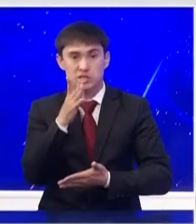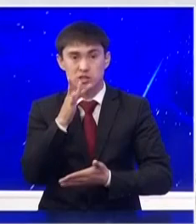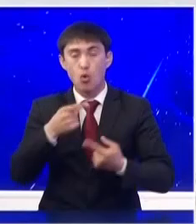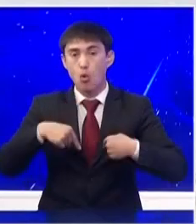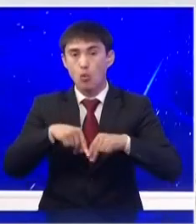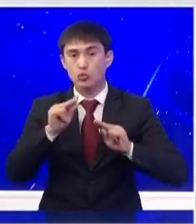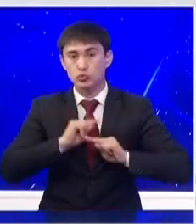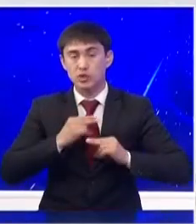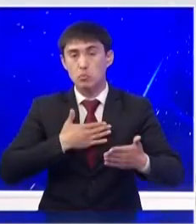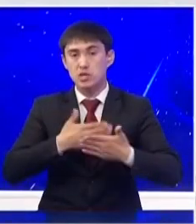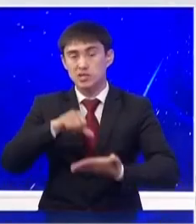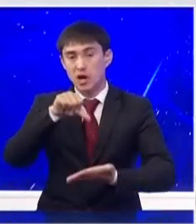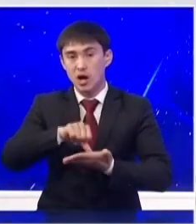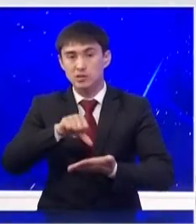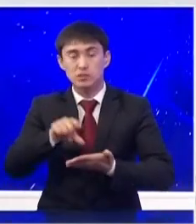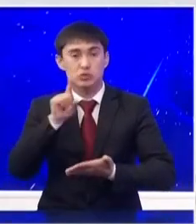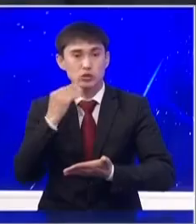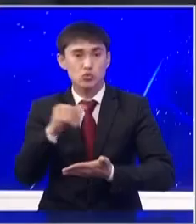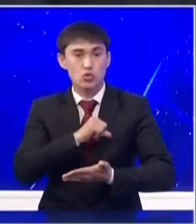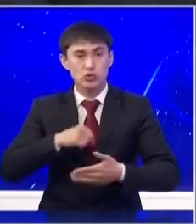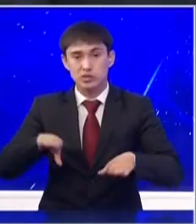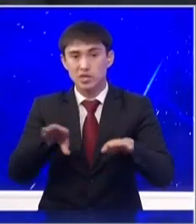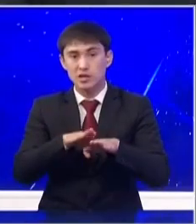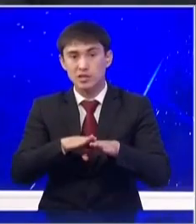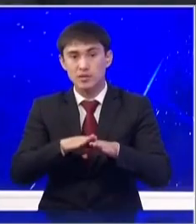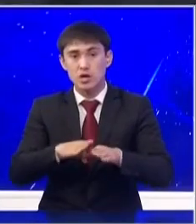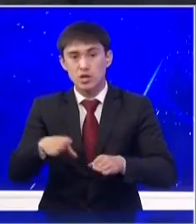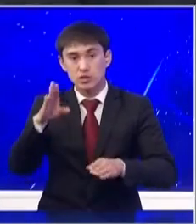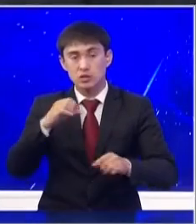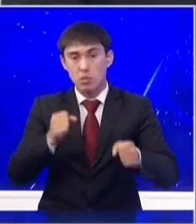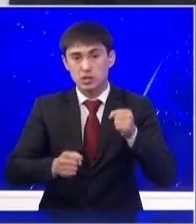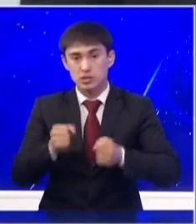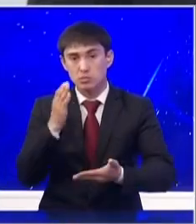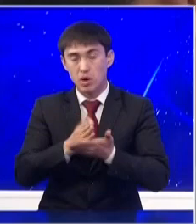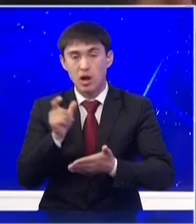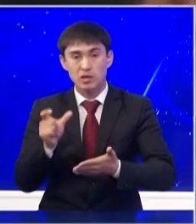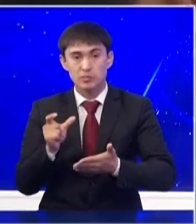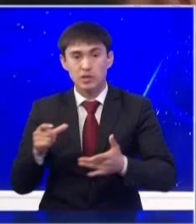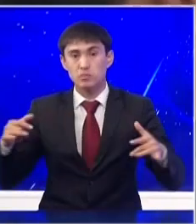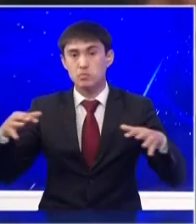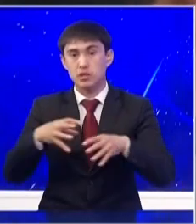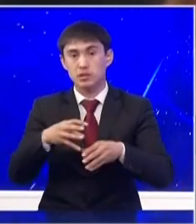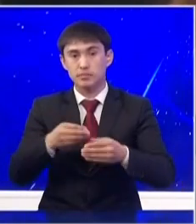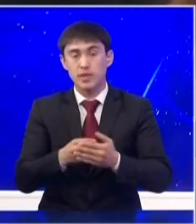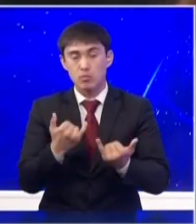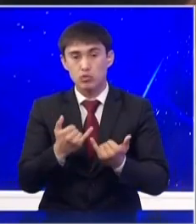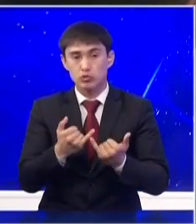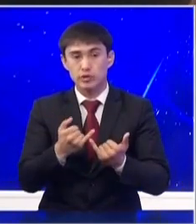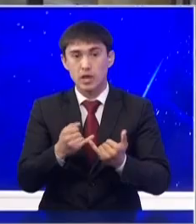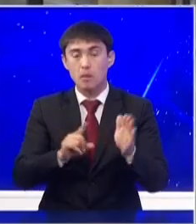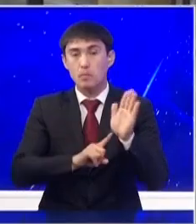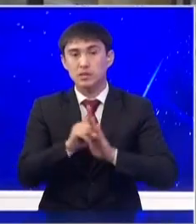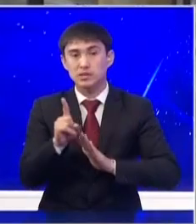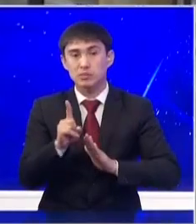Қоғамдық жұмыстарға белсене араласатын жас өзі секілді темір тұлпар бар. Жомарт жандардың басын біріктірген. Бүгінде